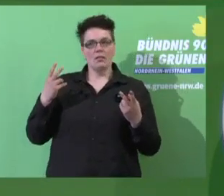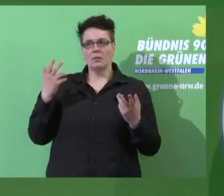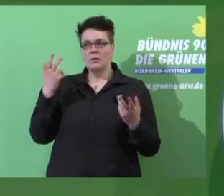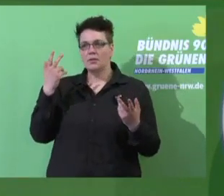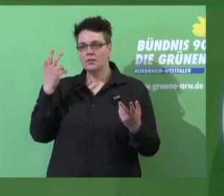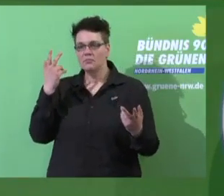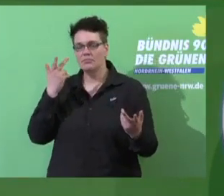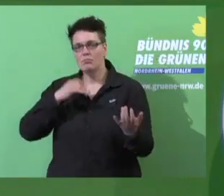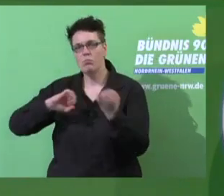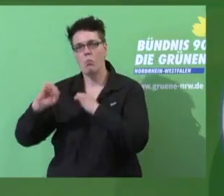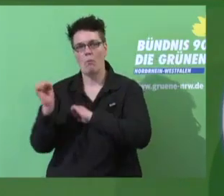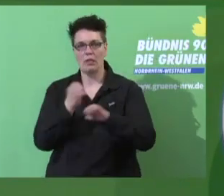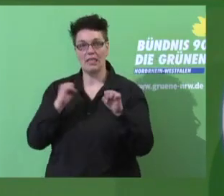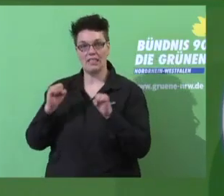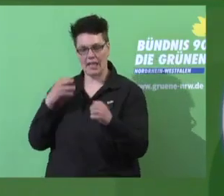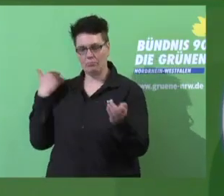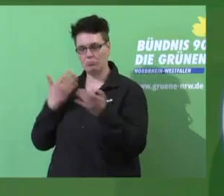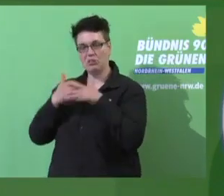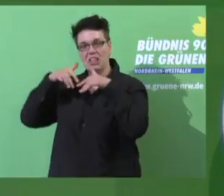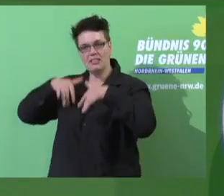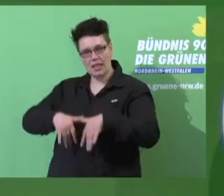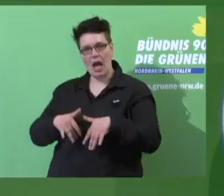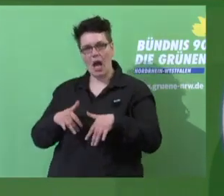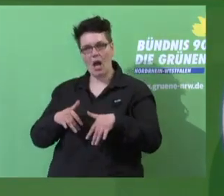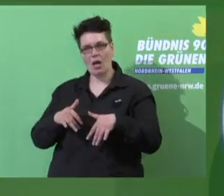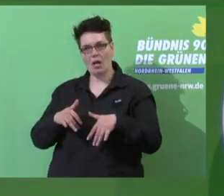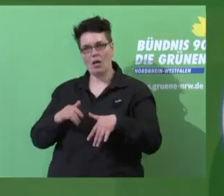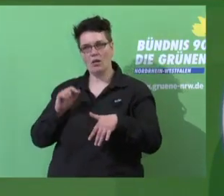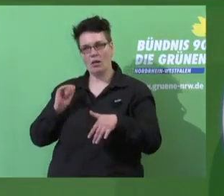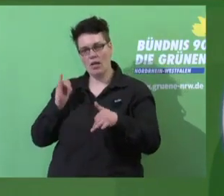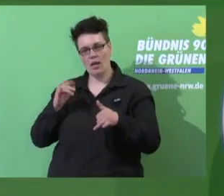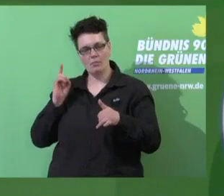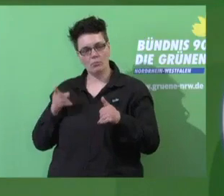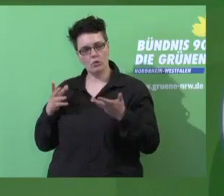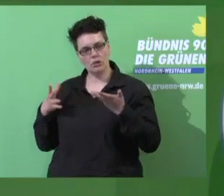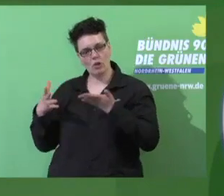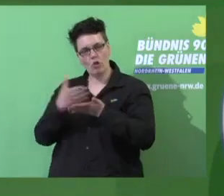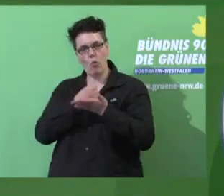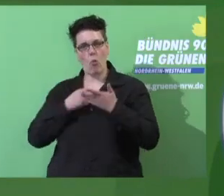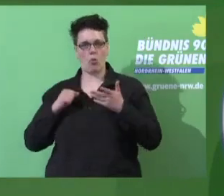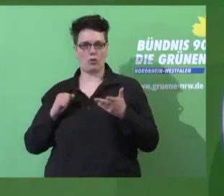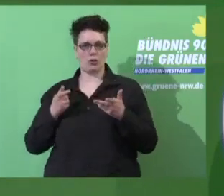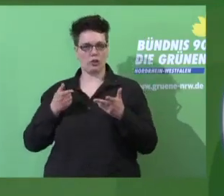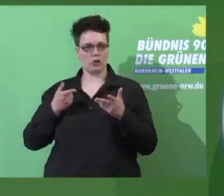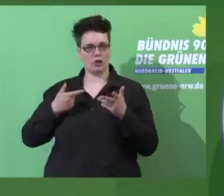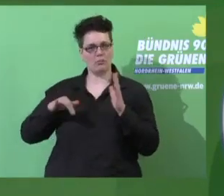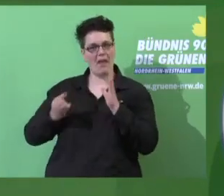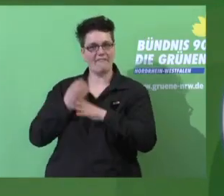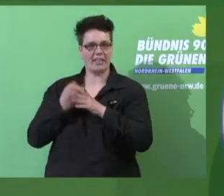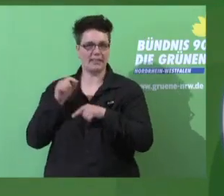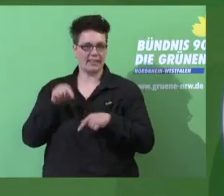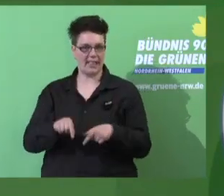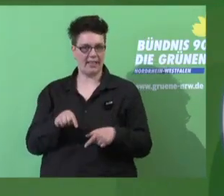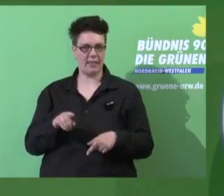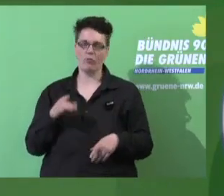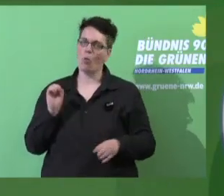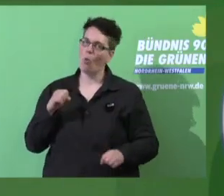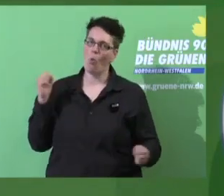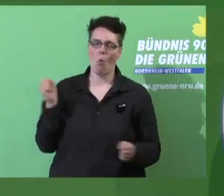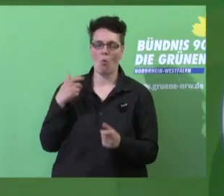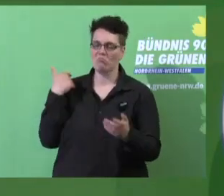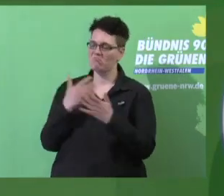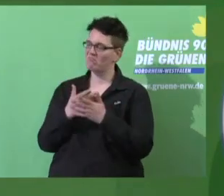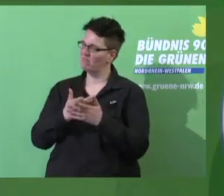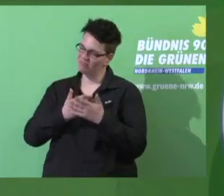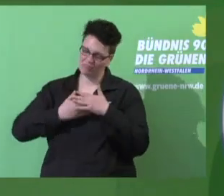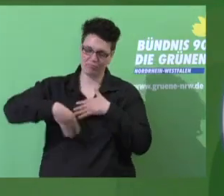die Mobilität, die wir haben, in ihren Sektoren ökologischer wird. Und da haben wir auf Bundesebene ganz, ganz schwierige und ganz harte Auseinandersetzungen